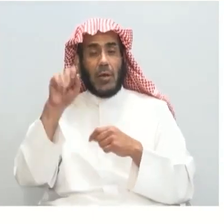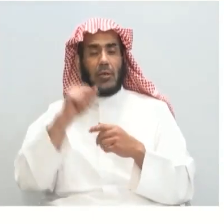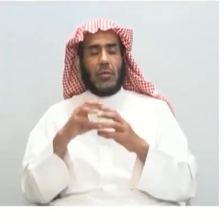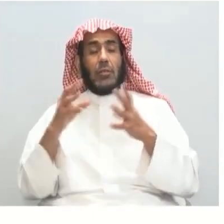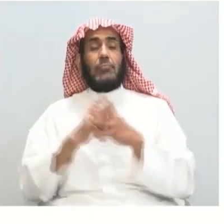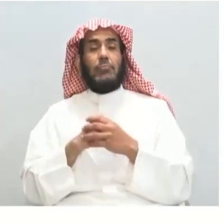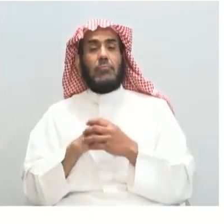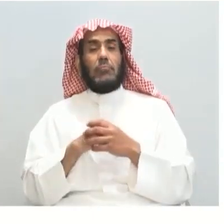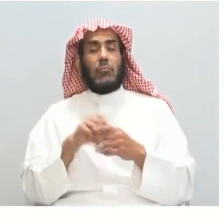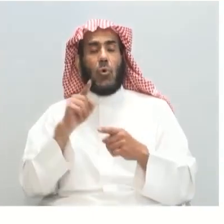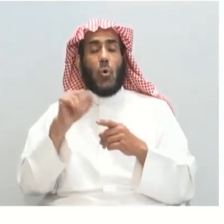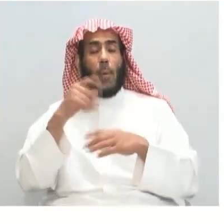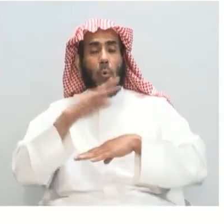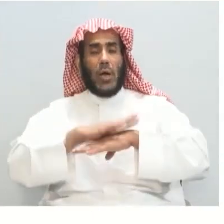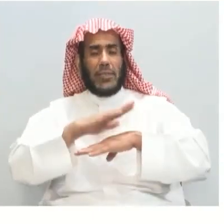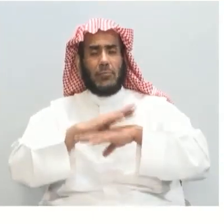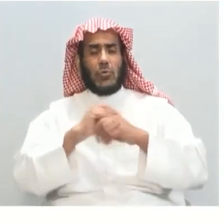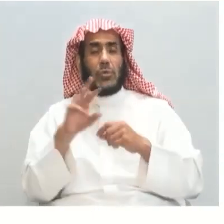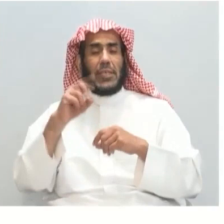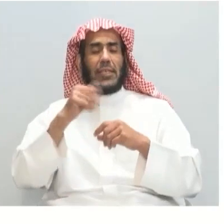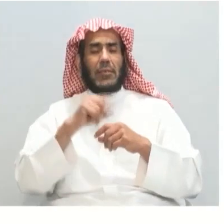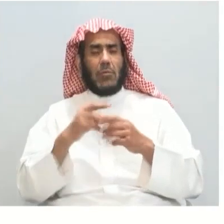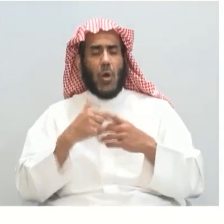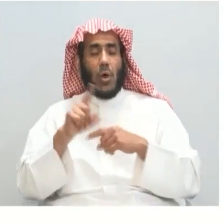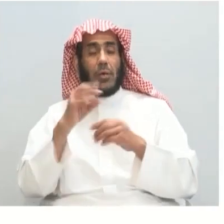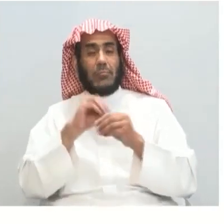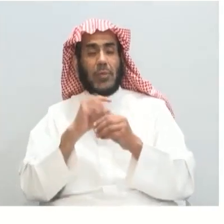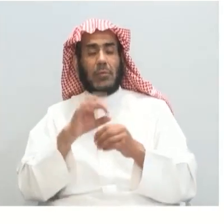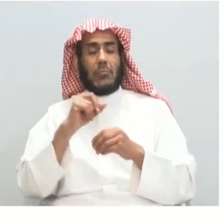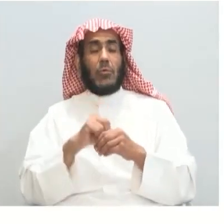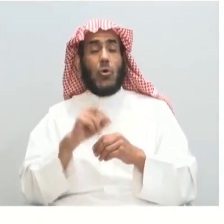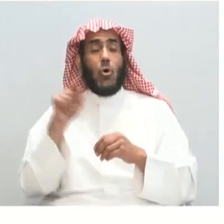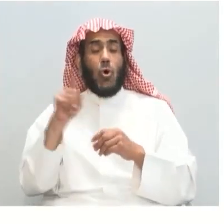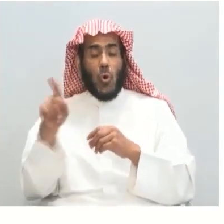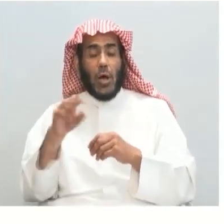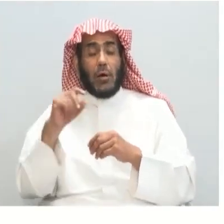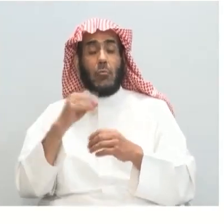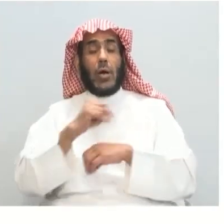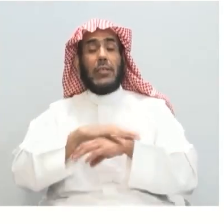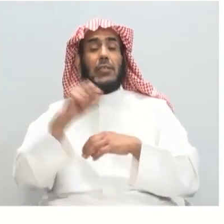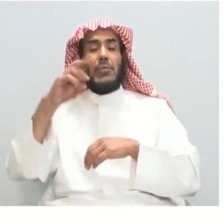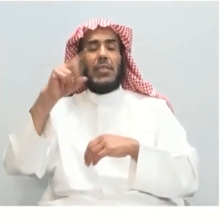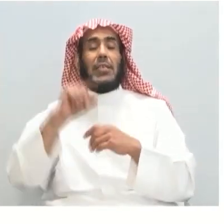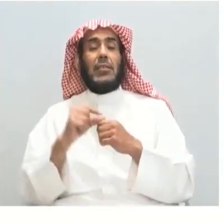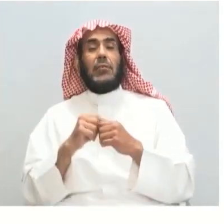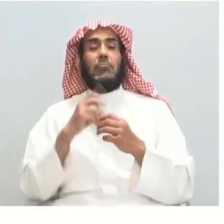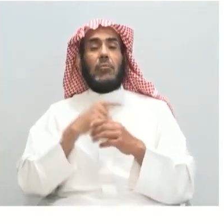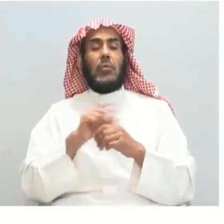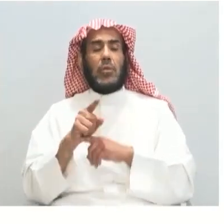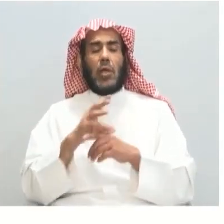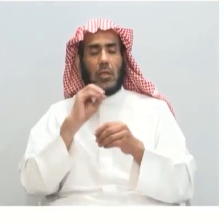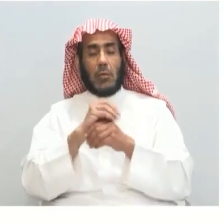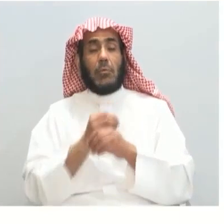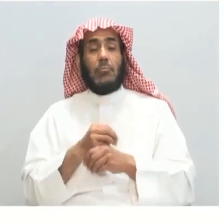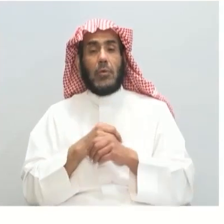التكثير واقول هو مؤدب زيدا اذا نوى تاديبه واقول هو مؤدب زيد اذا كان قد